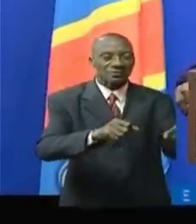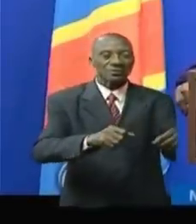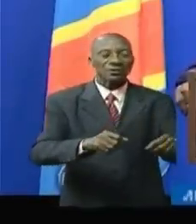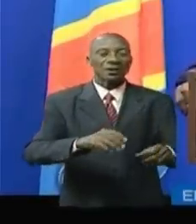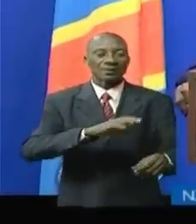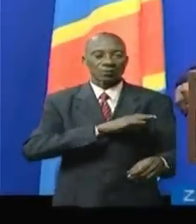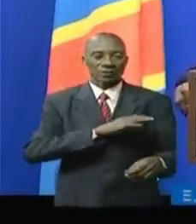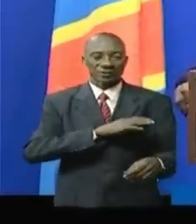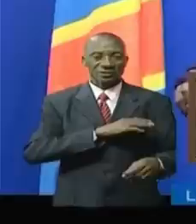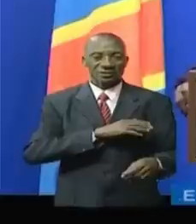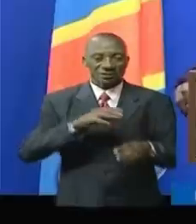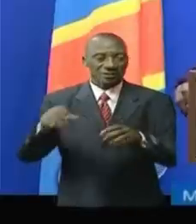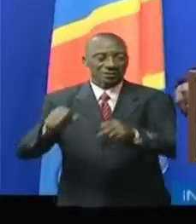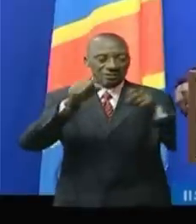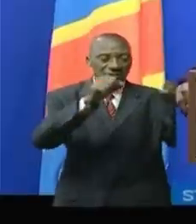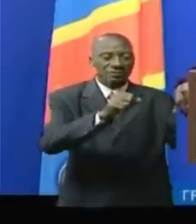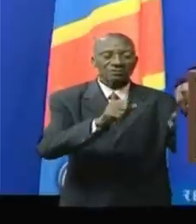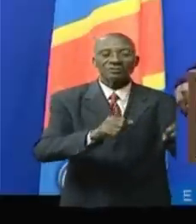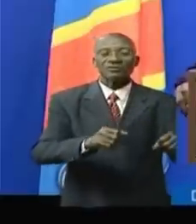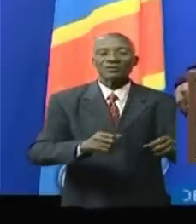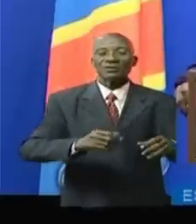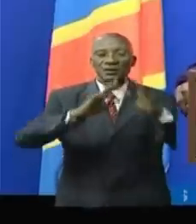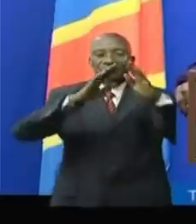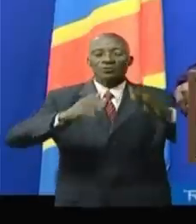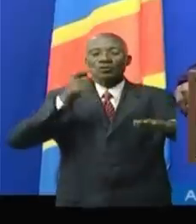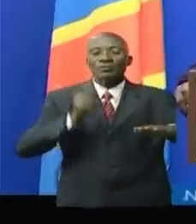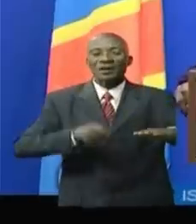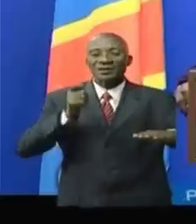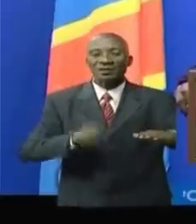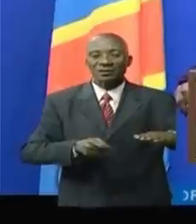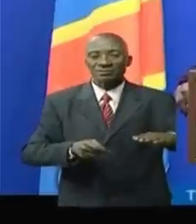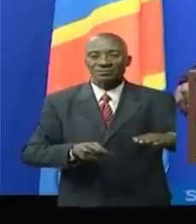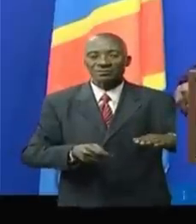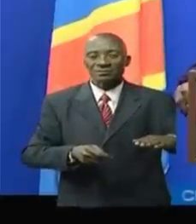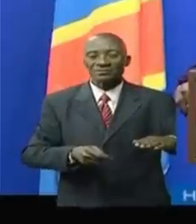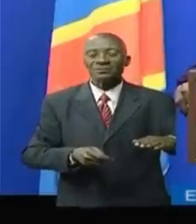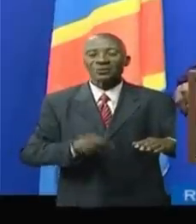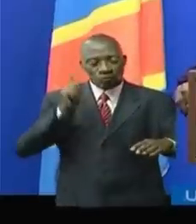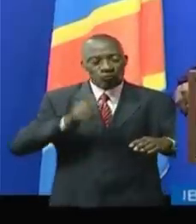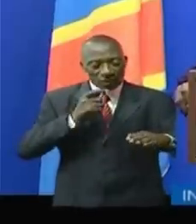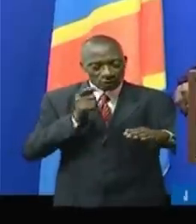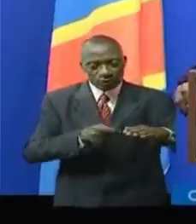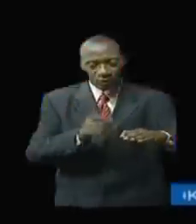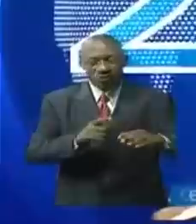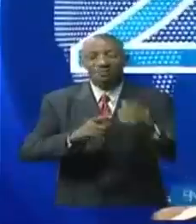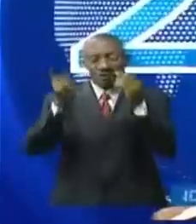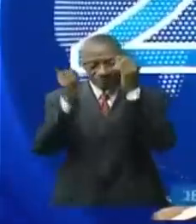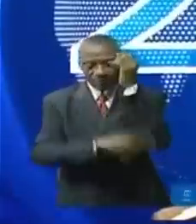police, devant le parquet, pour qu'ils soient jugés et condamnés.